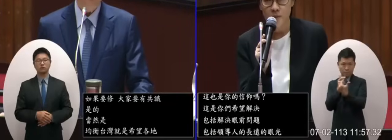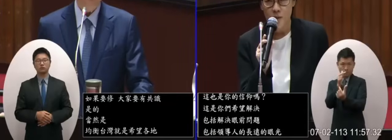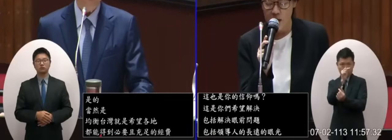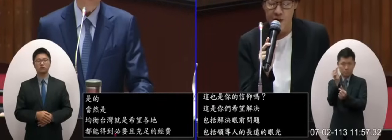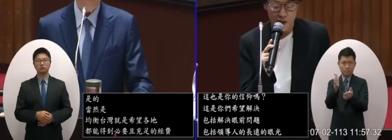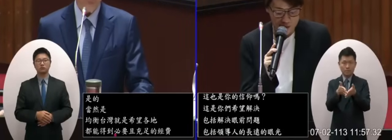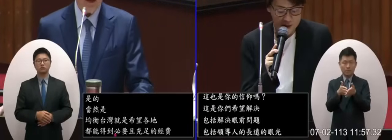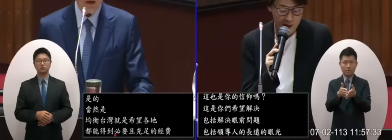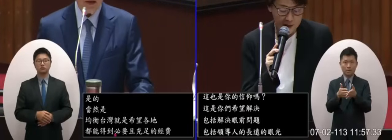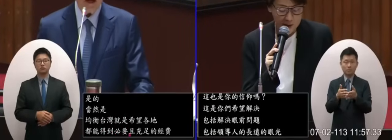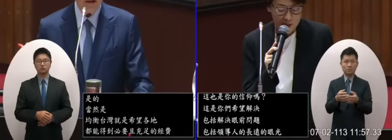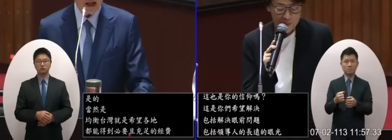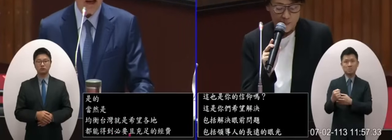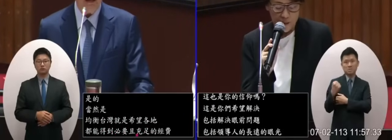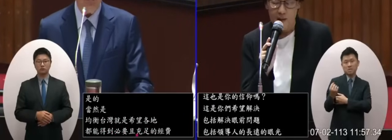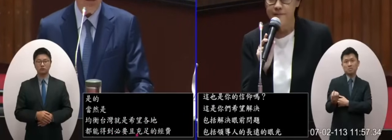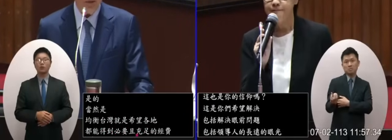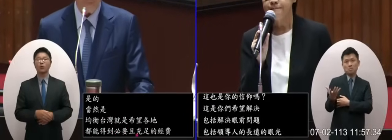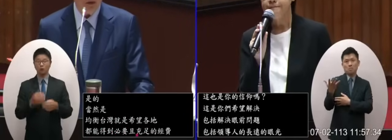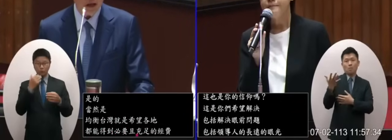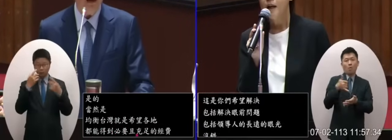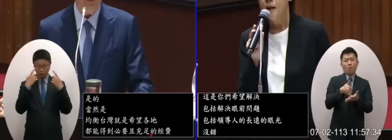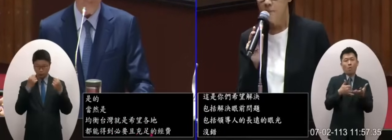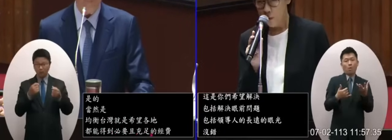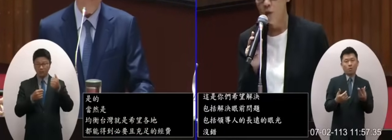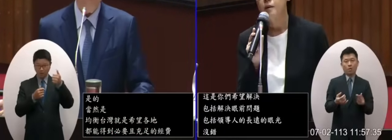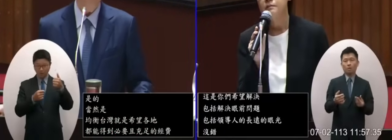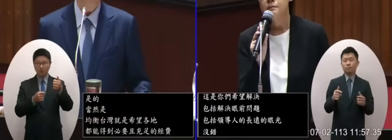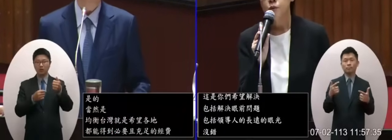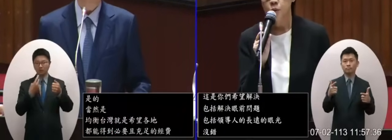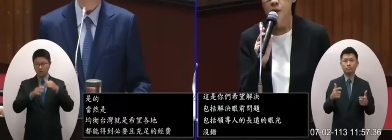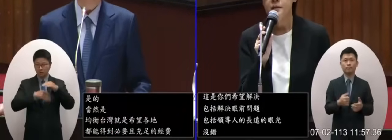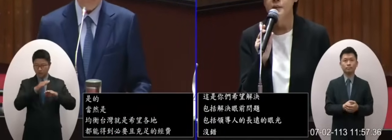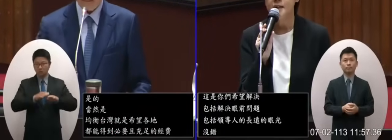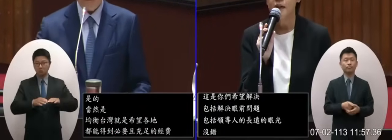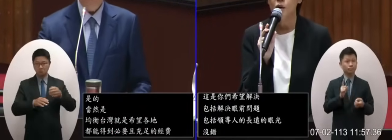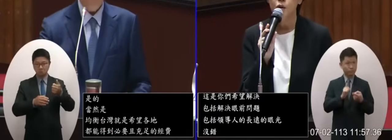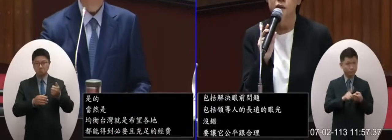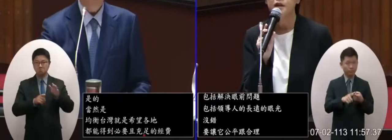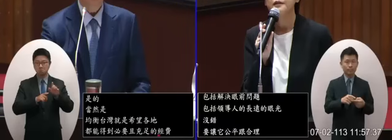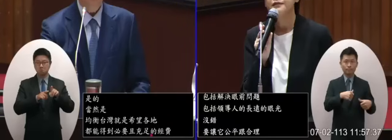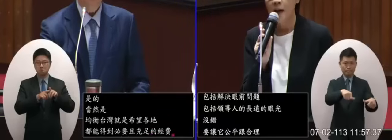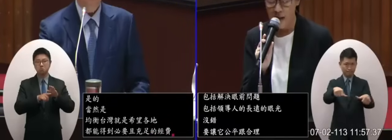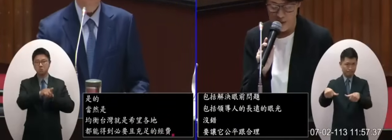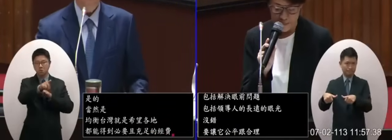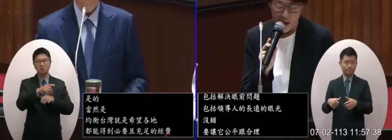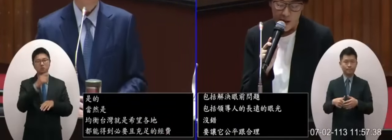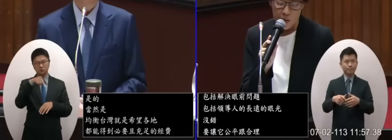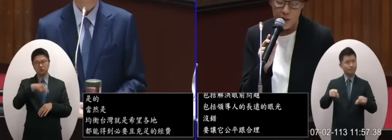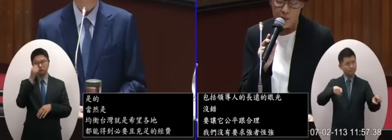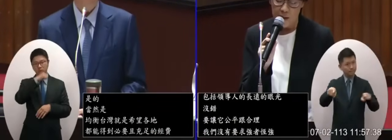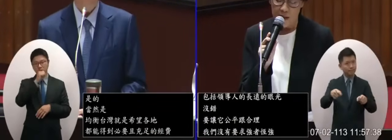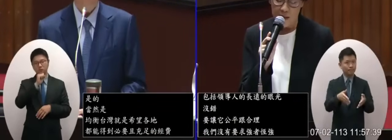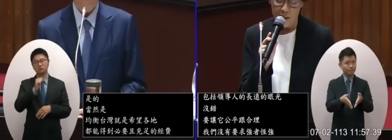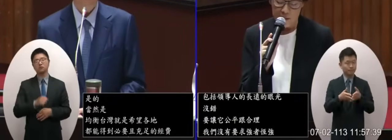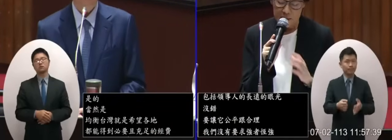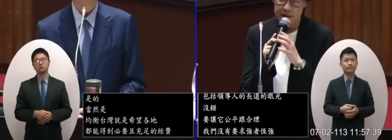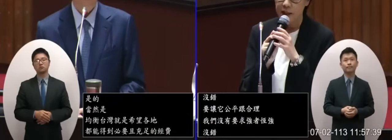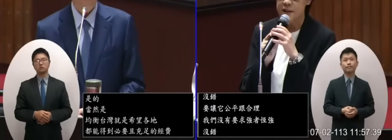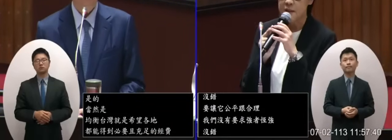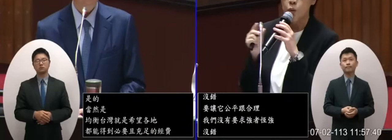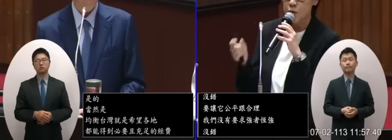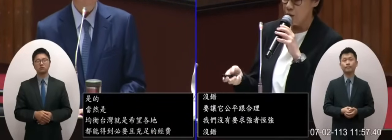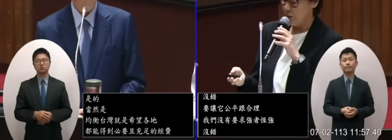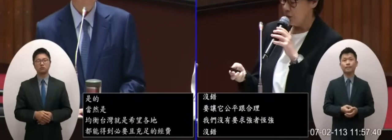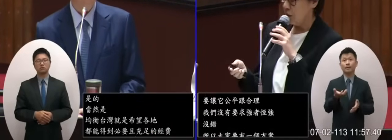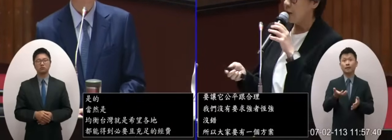求强者 分享，那原来已经太好的就不能越来越好。 没错，所以大家要有一个方案。所以刚刚